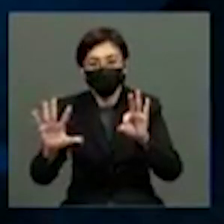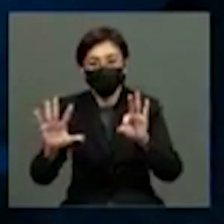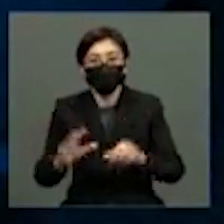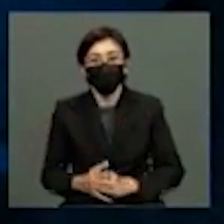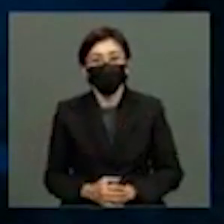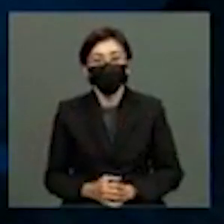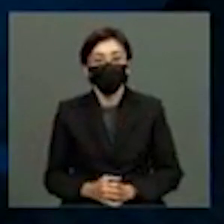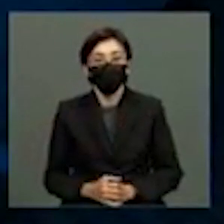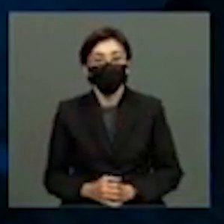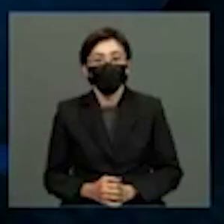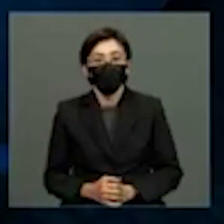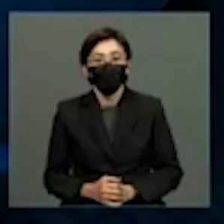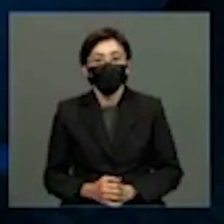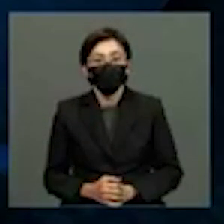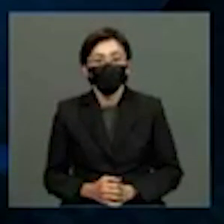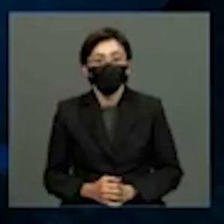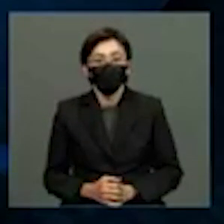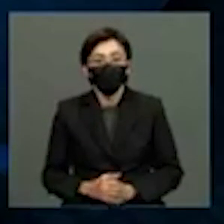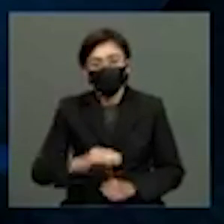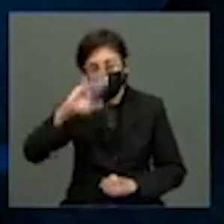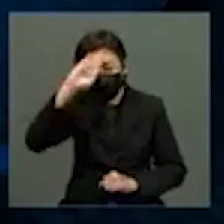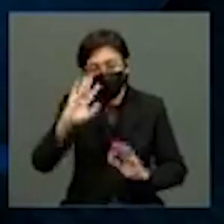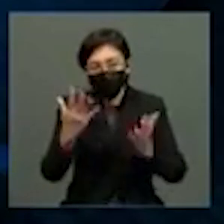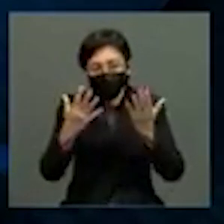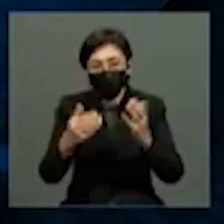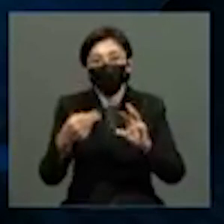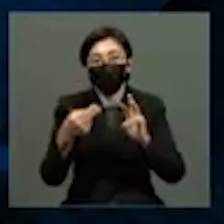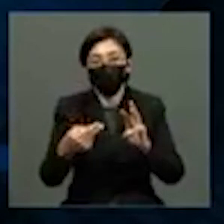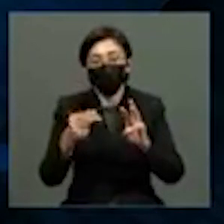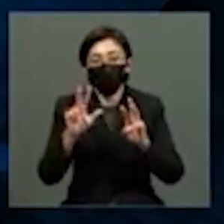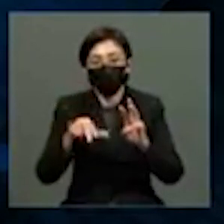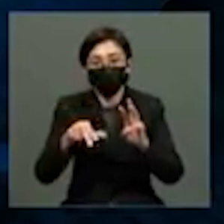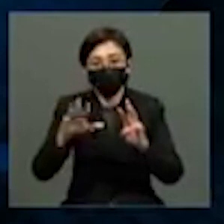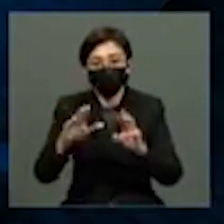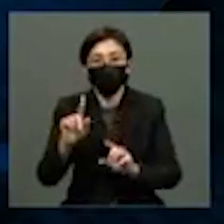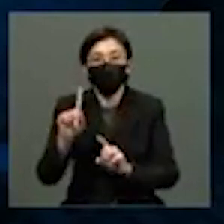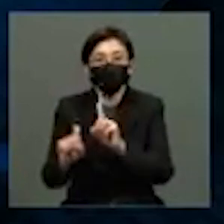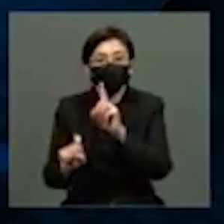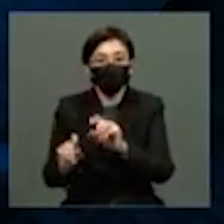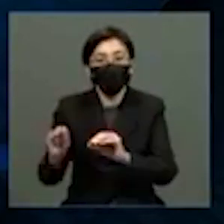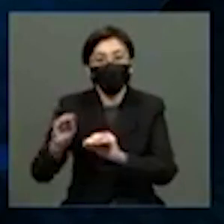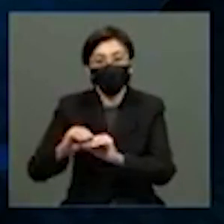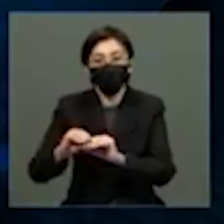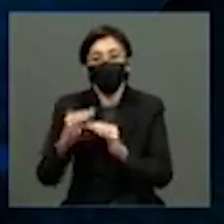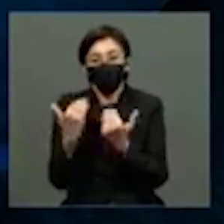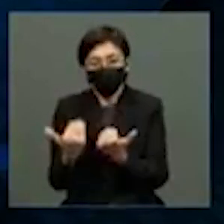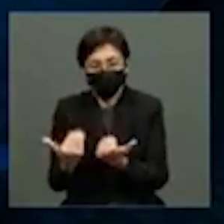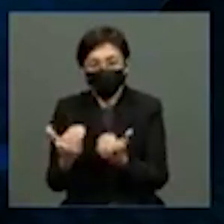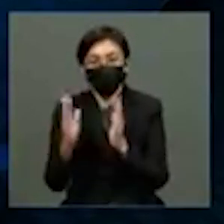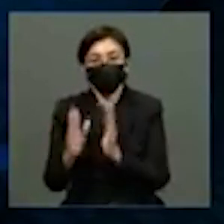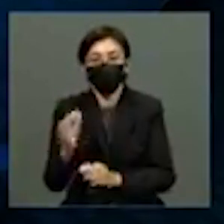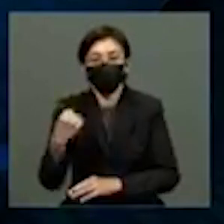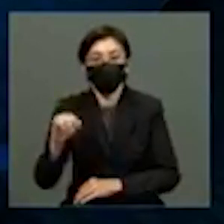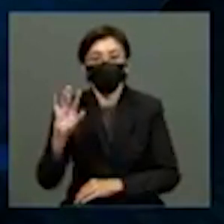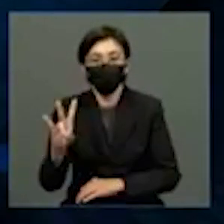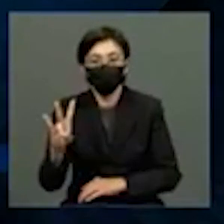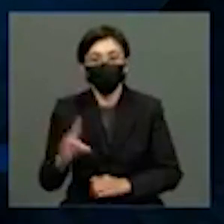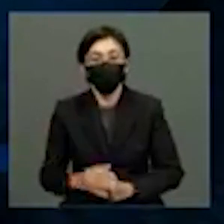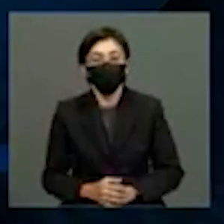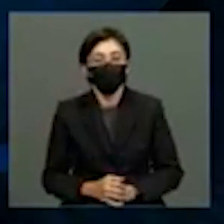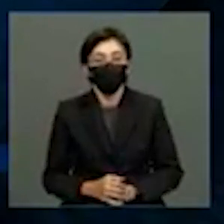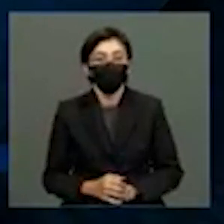99,145 นะครับแล้วก็หายป่วยไปแล้ว 63,000 วันนี้มีเสียชีวิตเพิ่ม17รายนะครับแล้ว